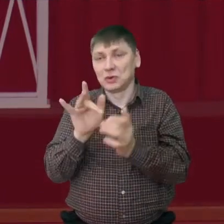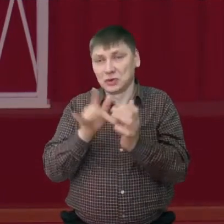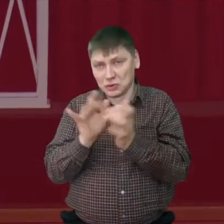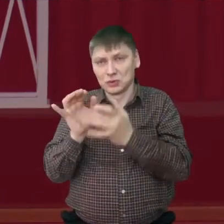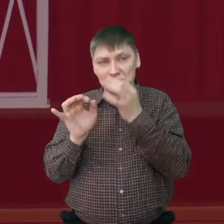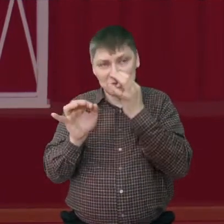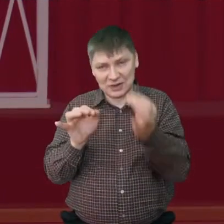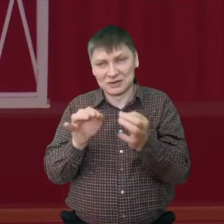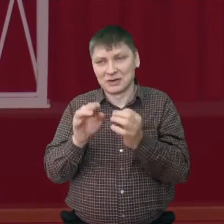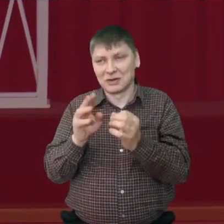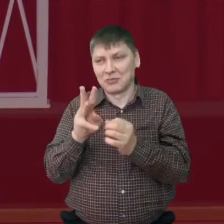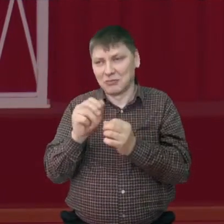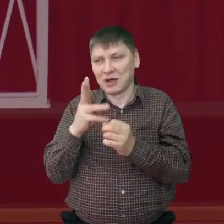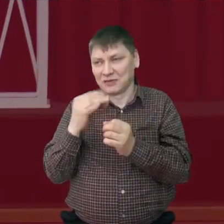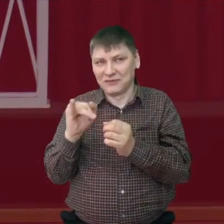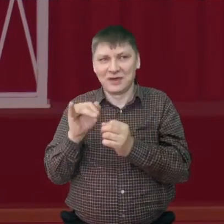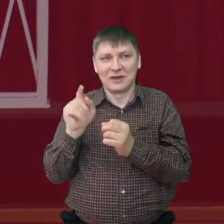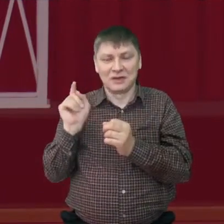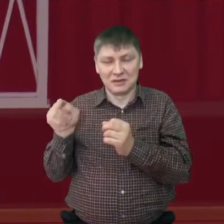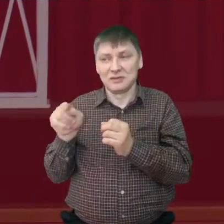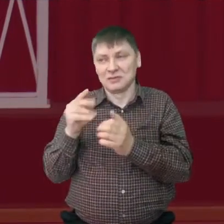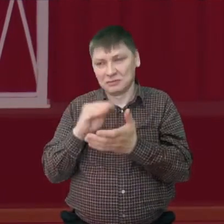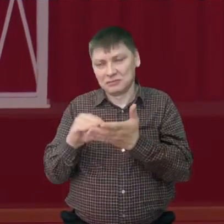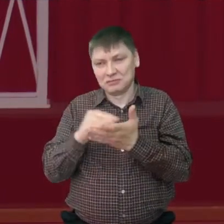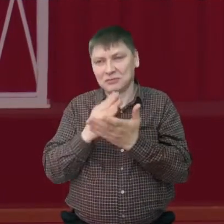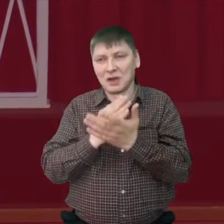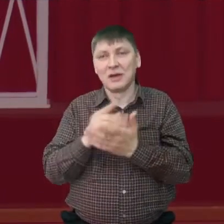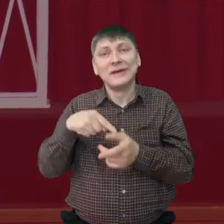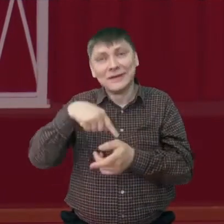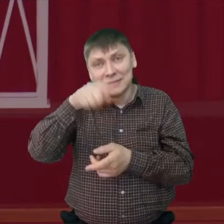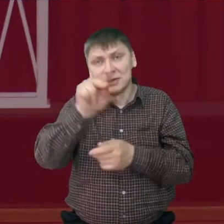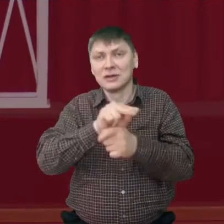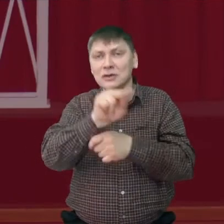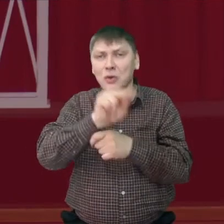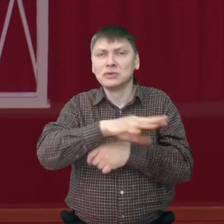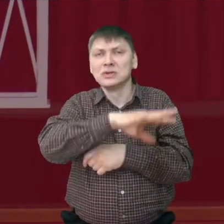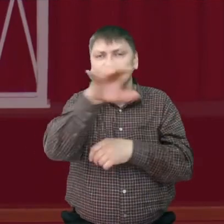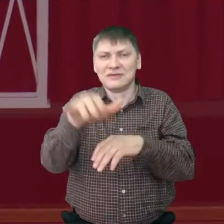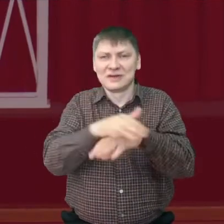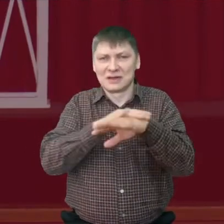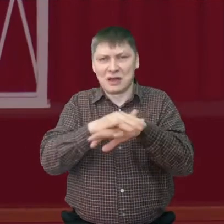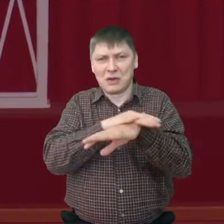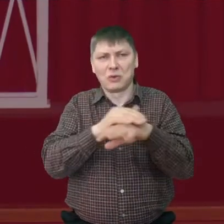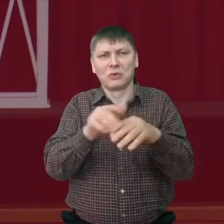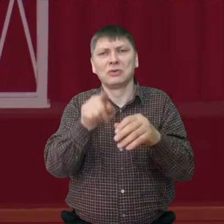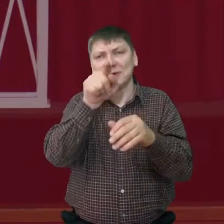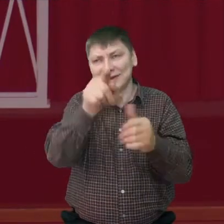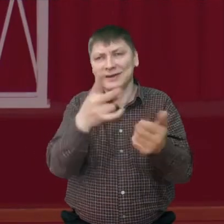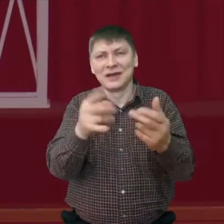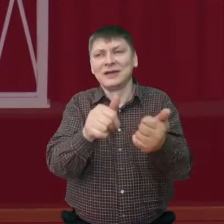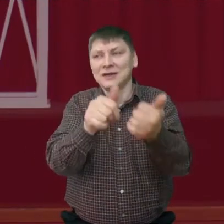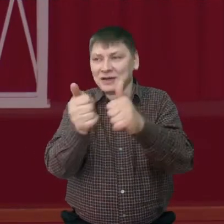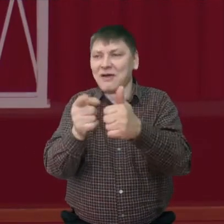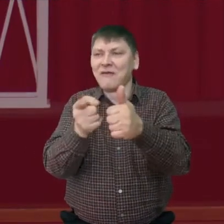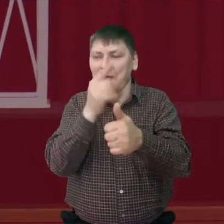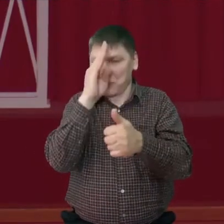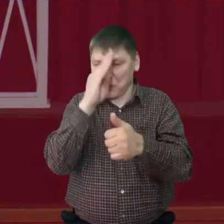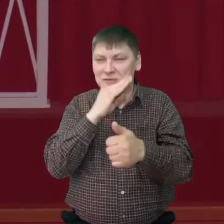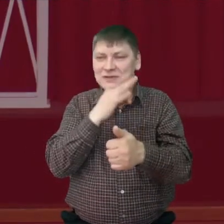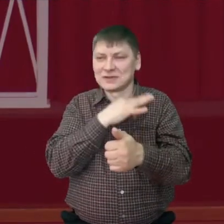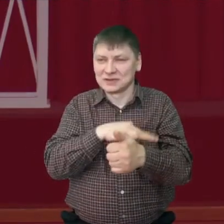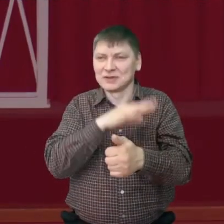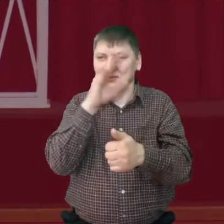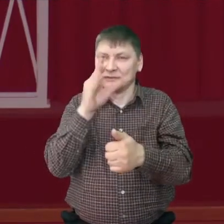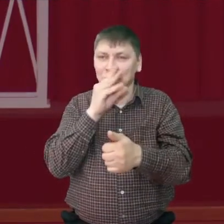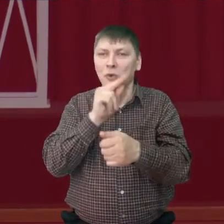Матфея, 28 глава, 19-20 стихи. «Итак, идите, научите все народы, крестя их во имя Отца и Сына и Духа Святого,